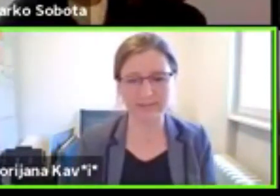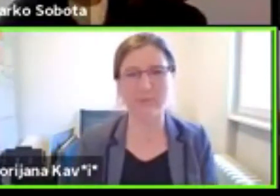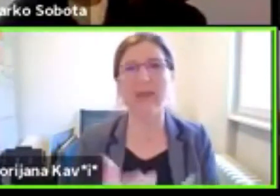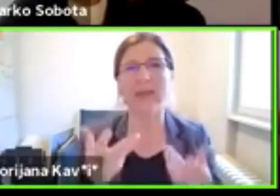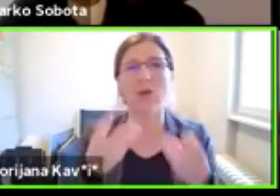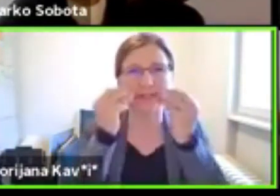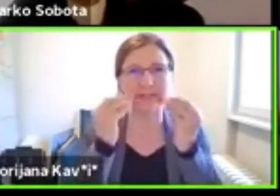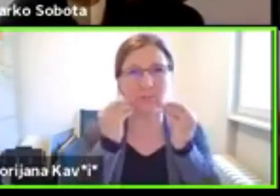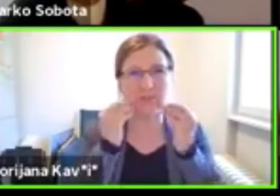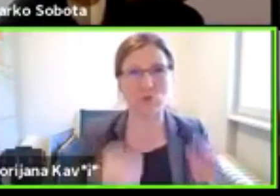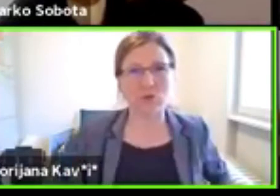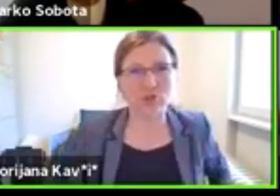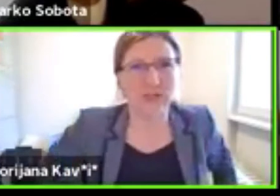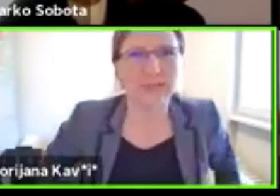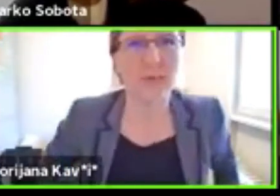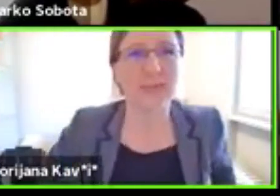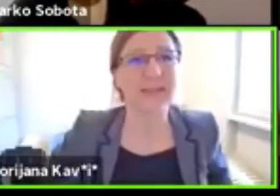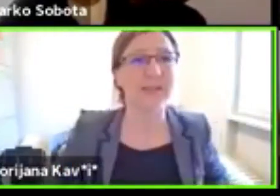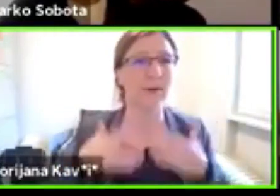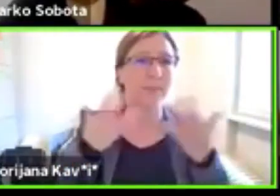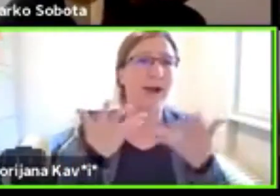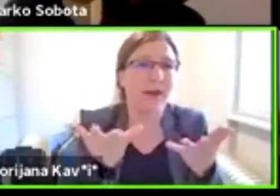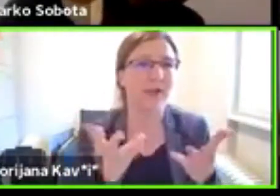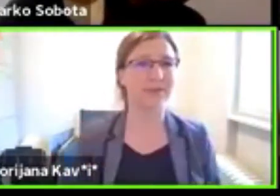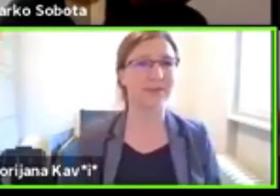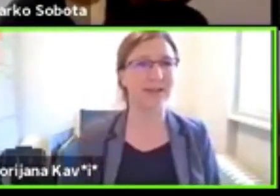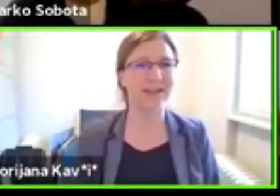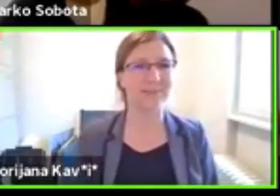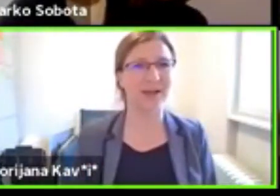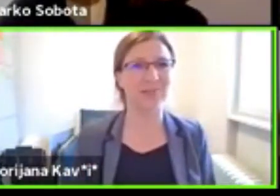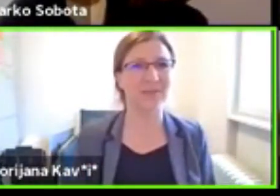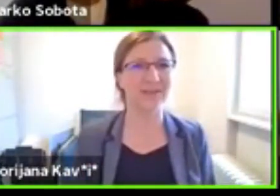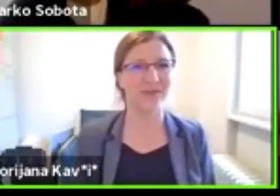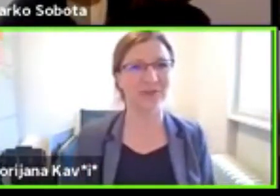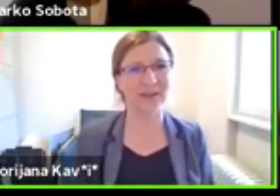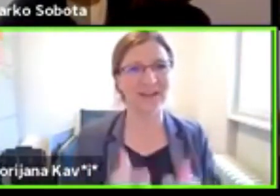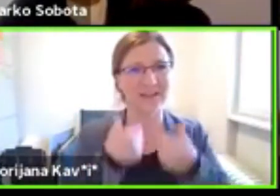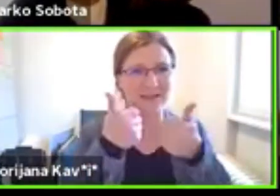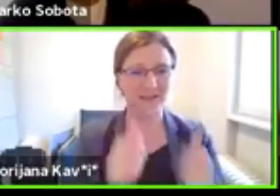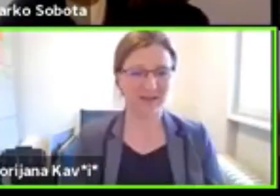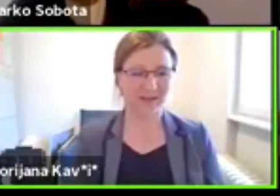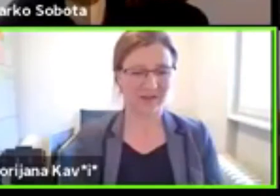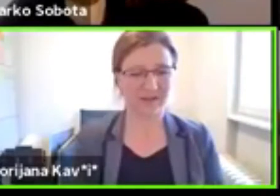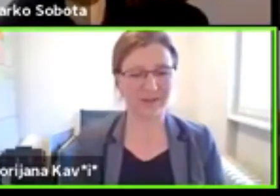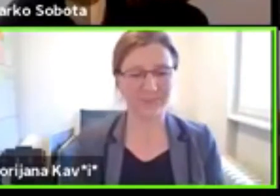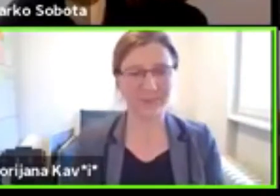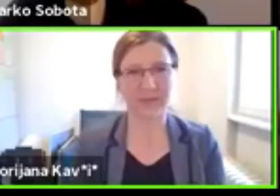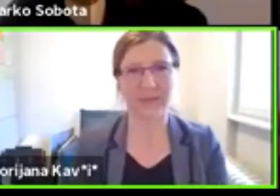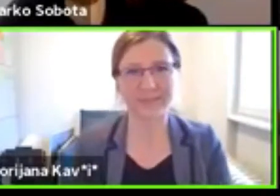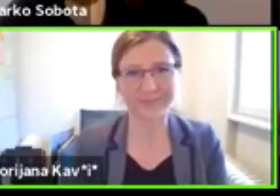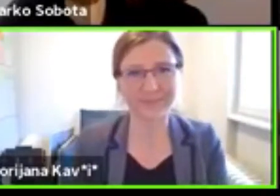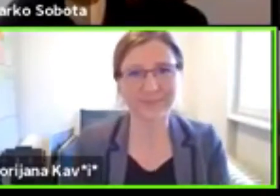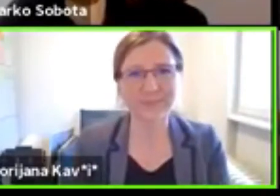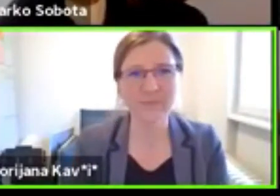znakovnim jezikom i onda se je moguće ispustiti. Samo je trebalo malo strpljenja i malo razumijevanja do okoline